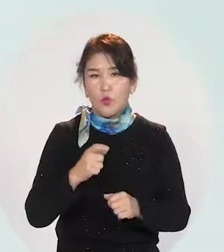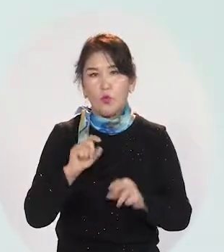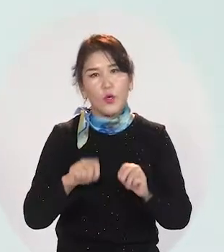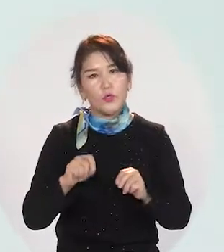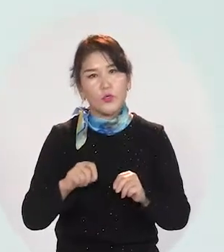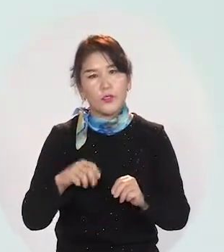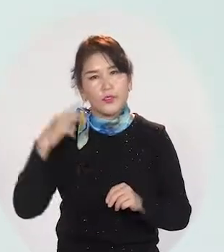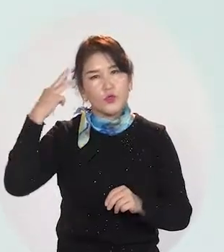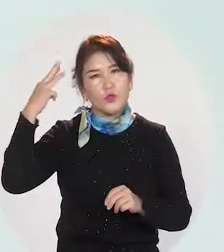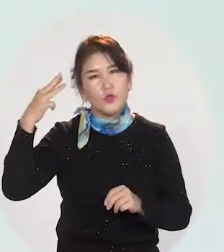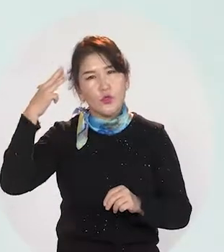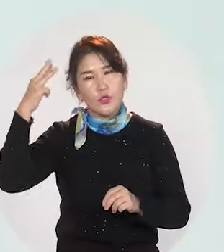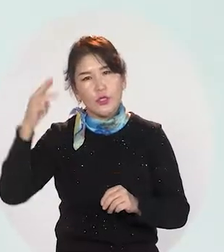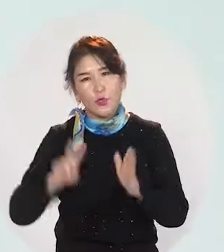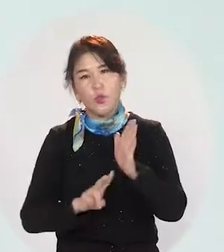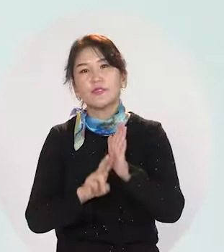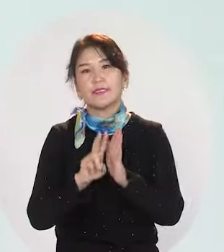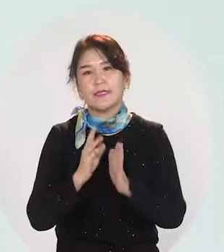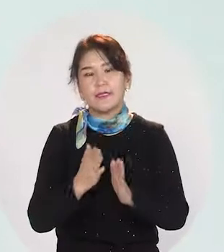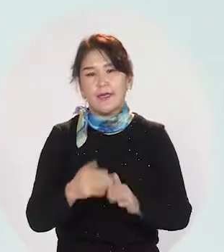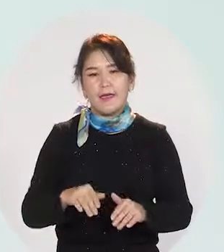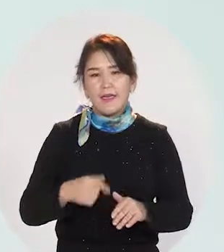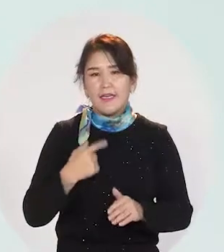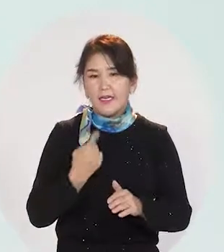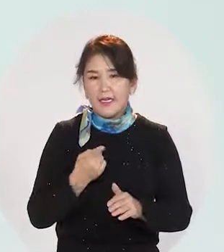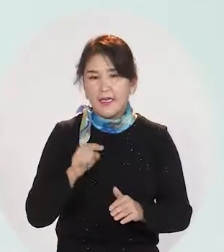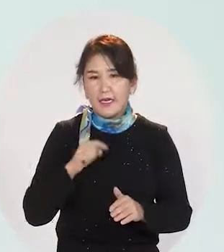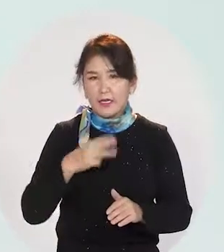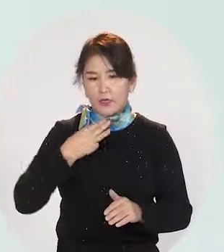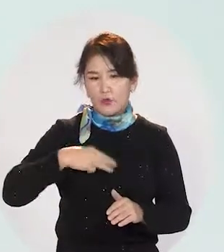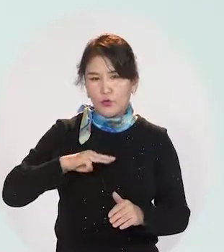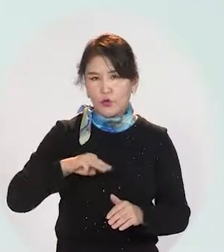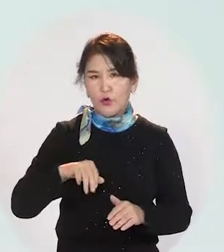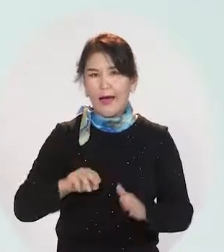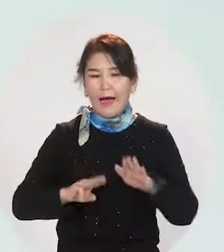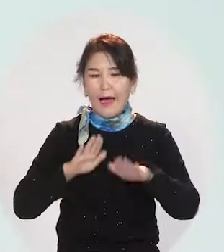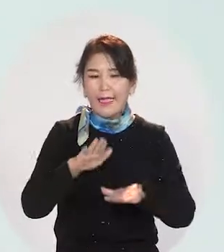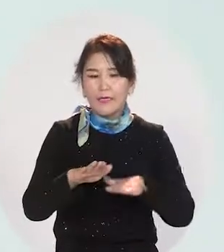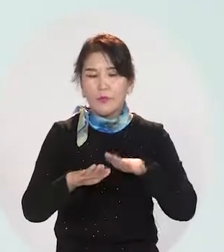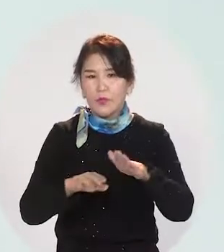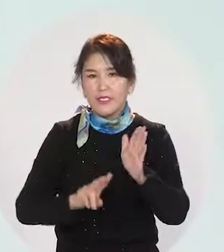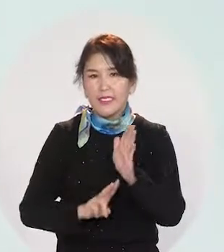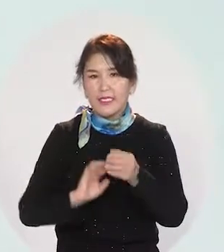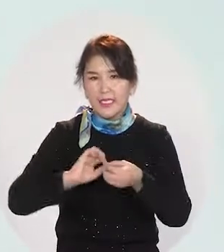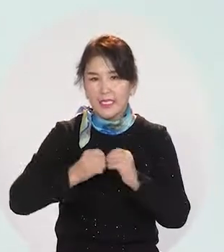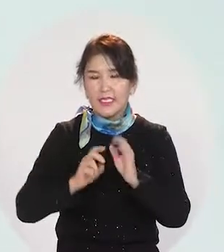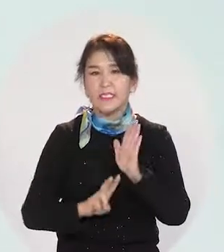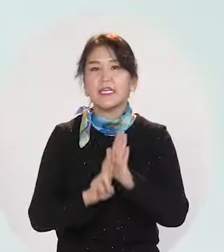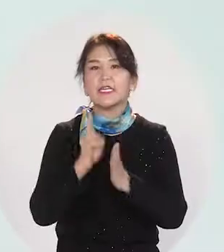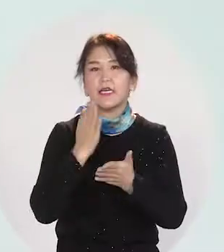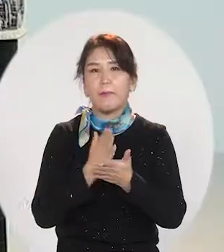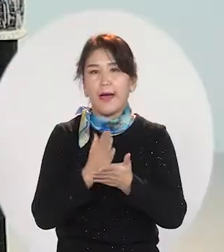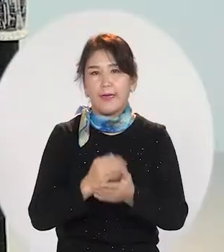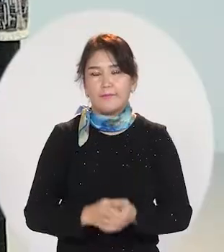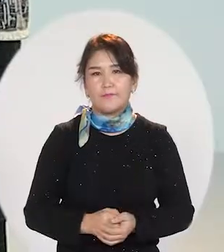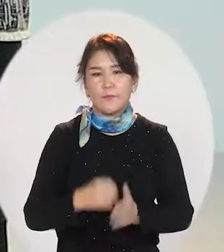бий болгоод тэр дүр төрхийг бий болгож түүнийхээ төлөө алхамуудыг хийж эхэлдэг юм нэлээд бодиттой юм төсөөллийн нас орж ирдэг. За